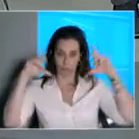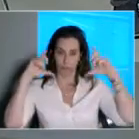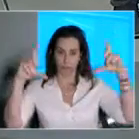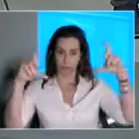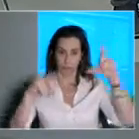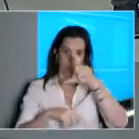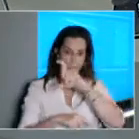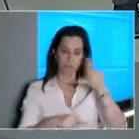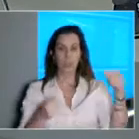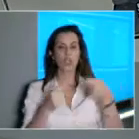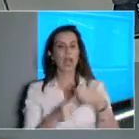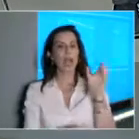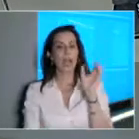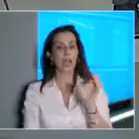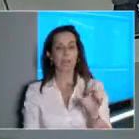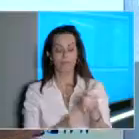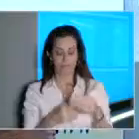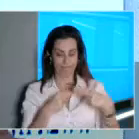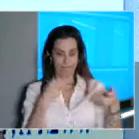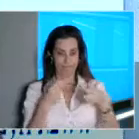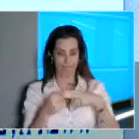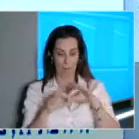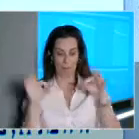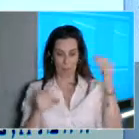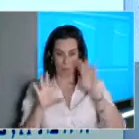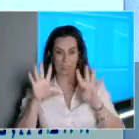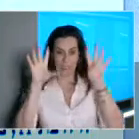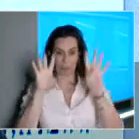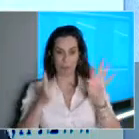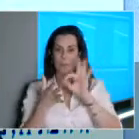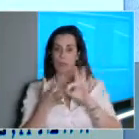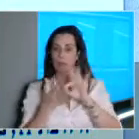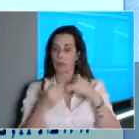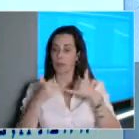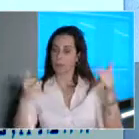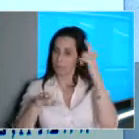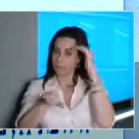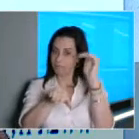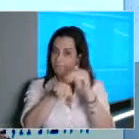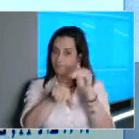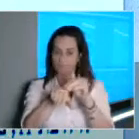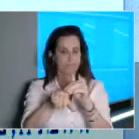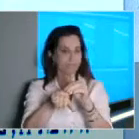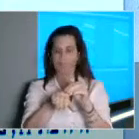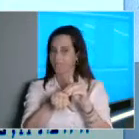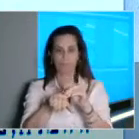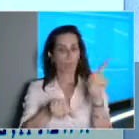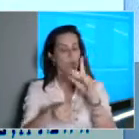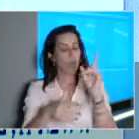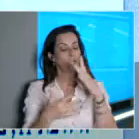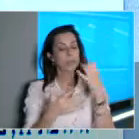לנושא המעונות. לפני פתיחת שנת הלימודים החדשה, במשרד הרווחה מזהירים, שימו לב, לא נצליח